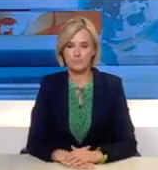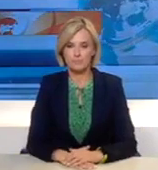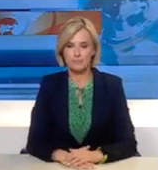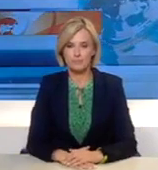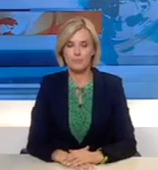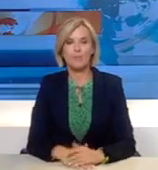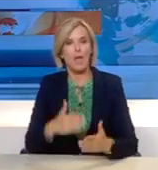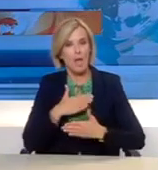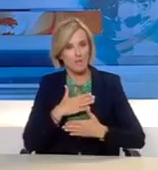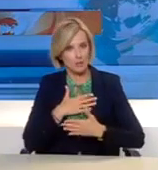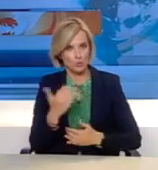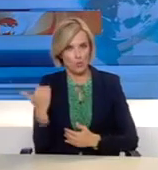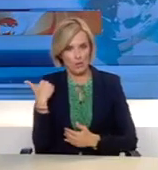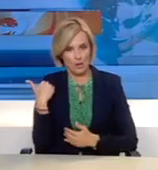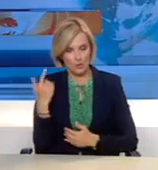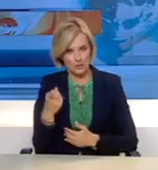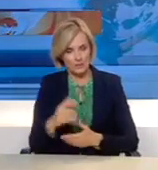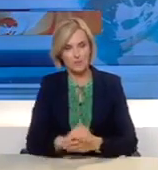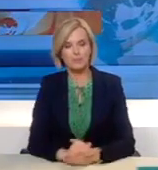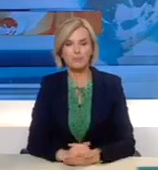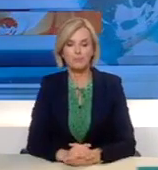Ευχαριστώ για την ερώτηση.